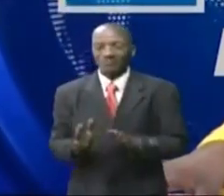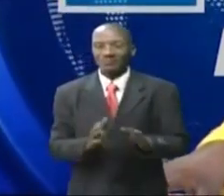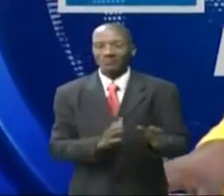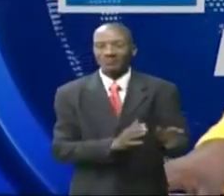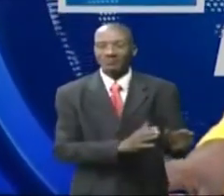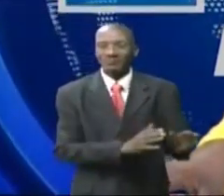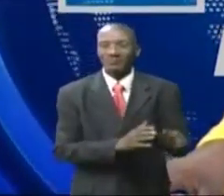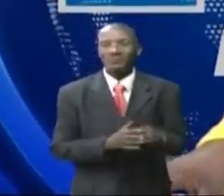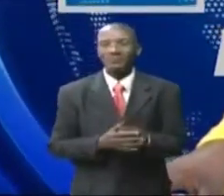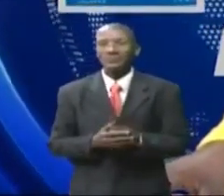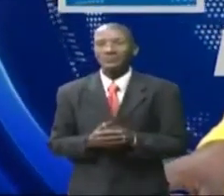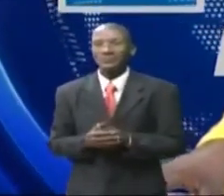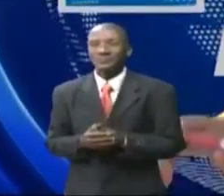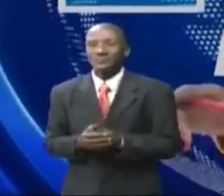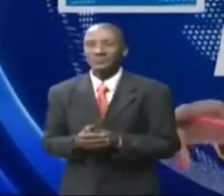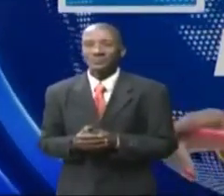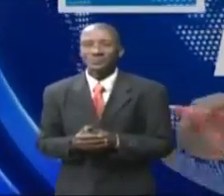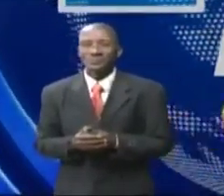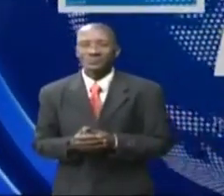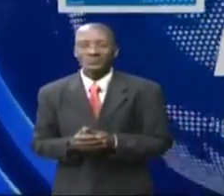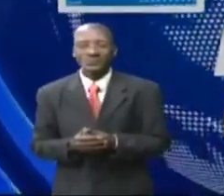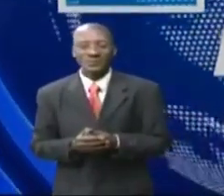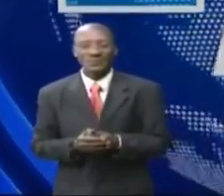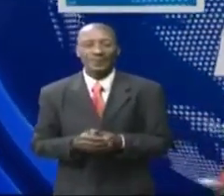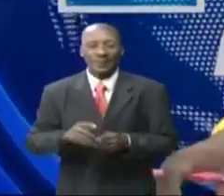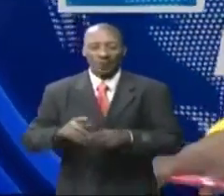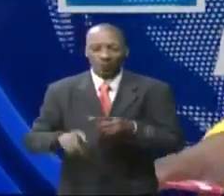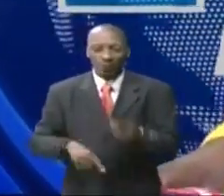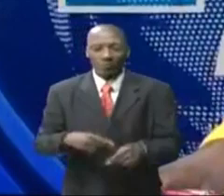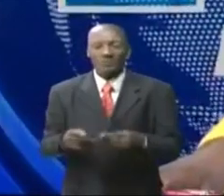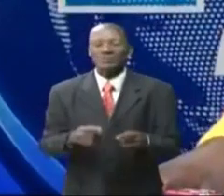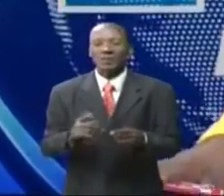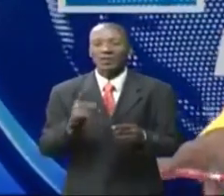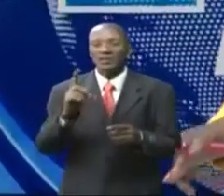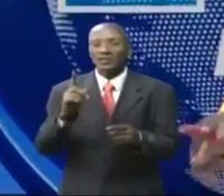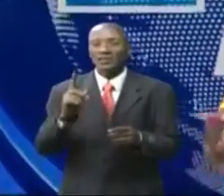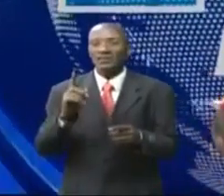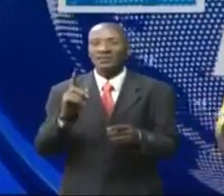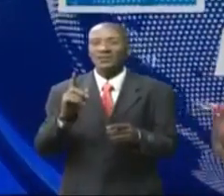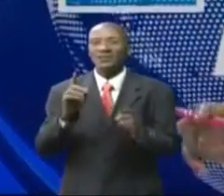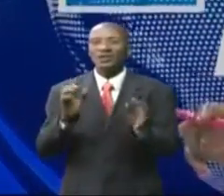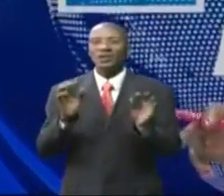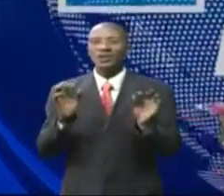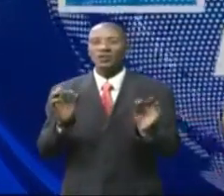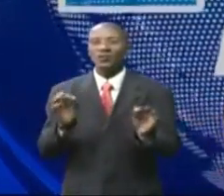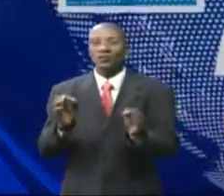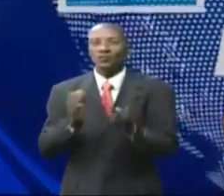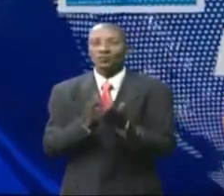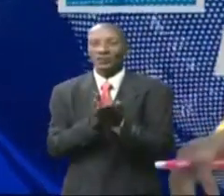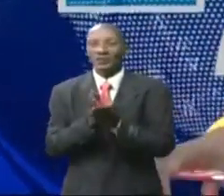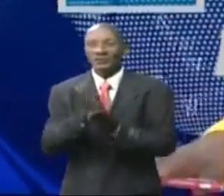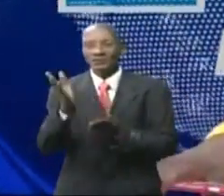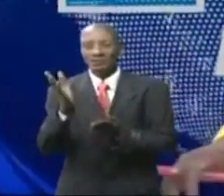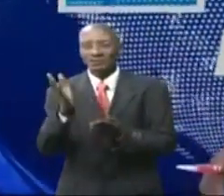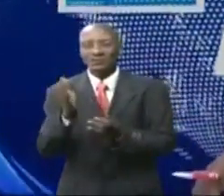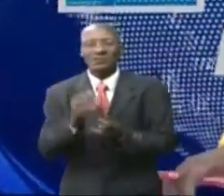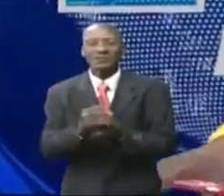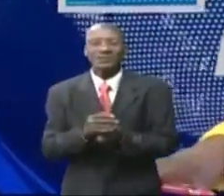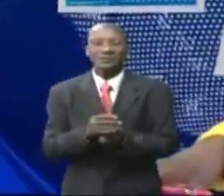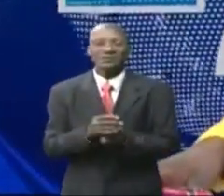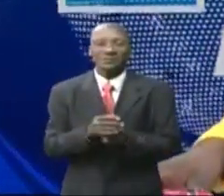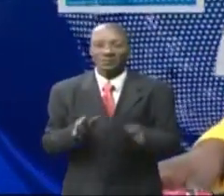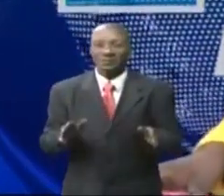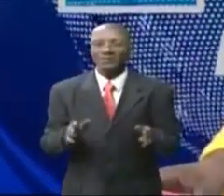lancement de deux nouvelles lignes qui vont desservir la ligne Djili, Saint-Thérèse, Unikine,